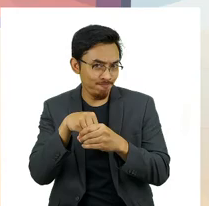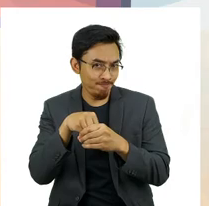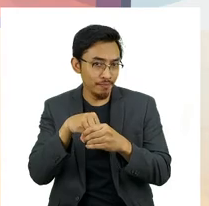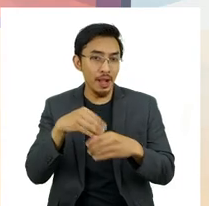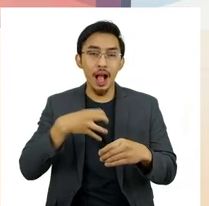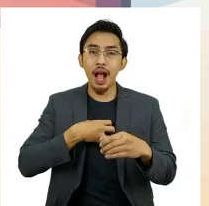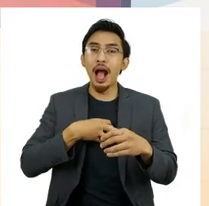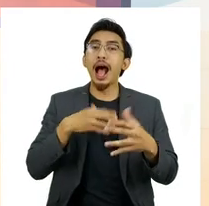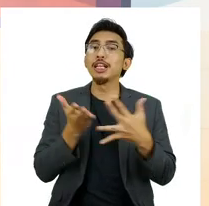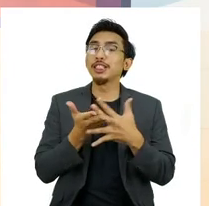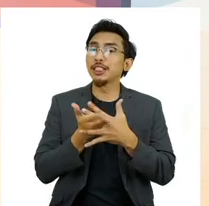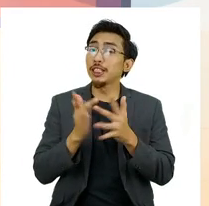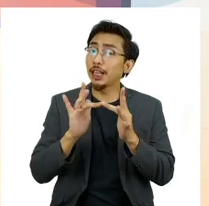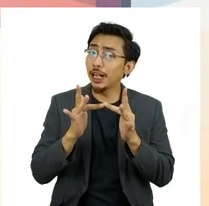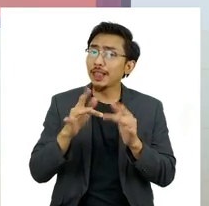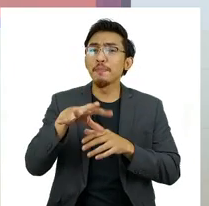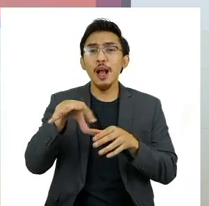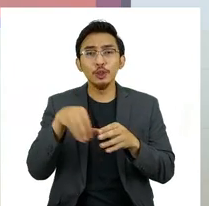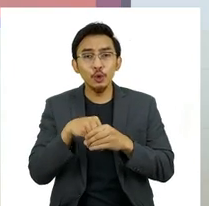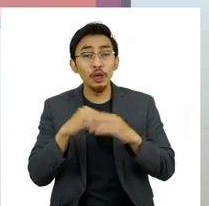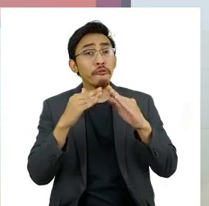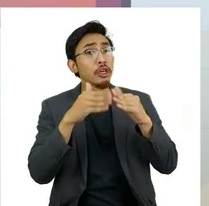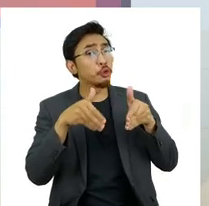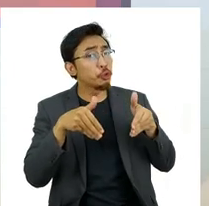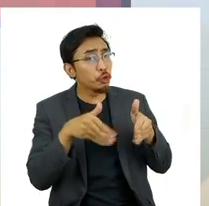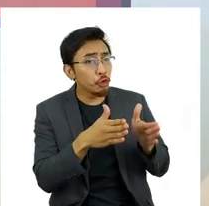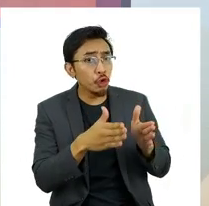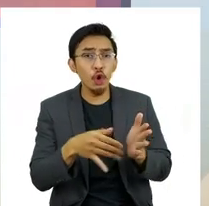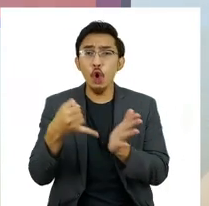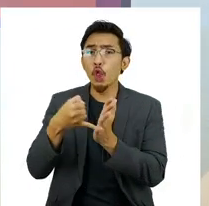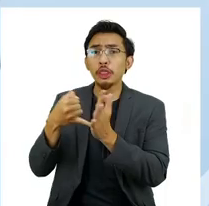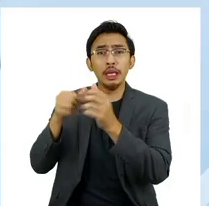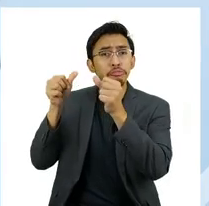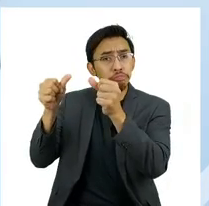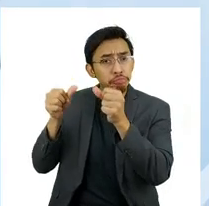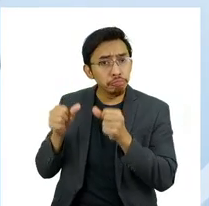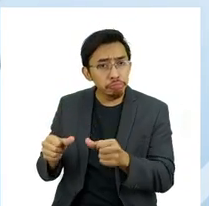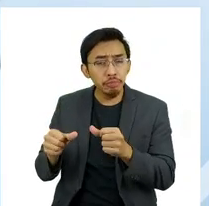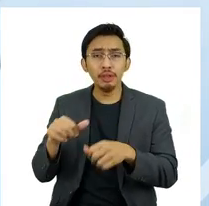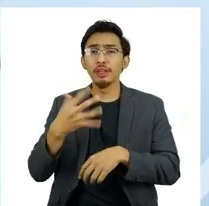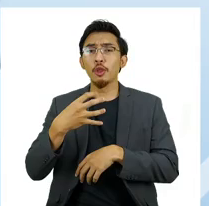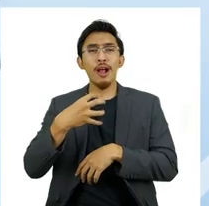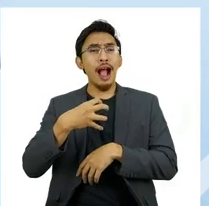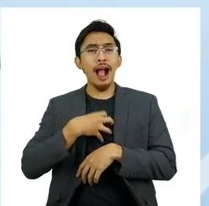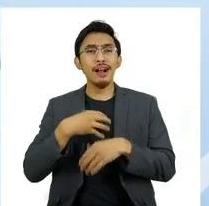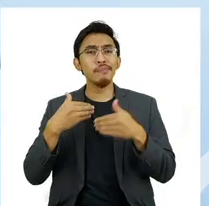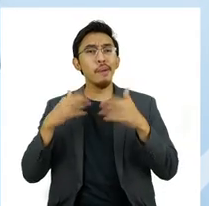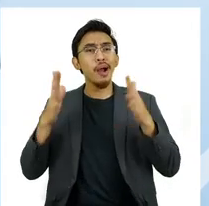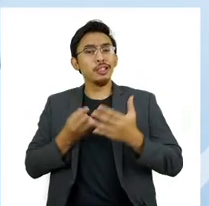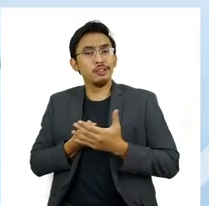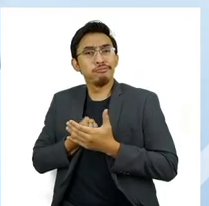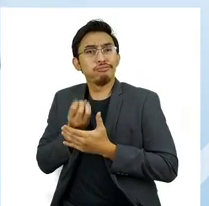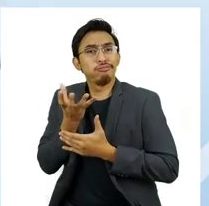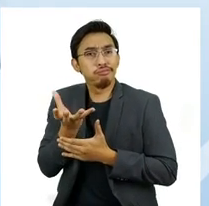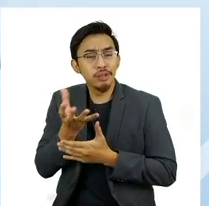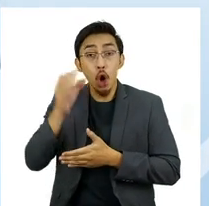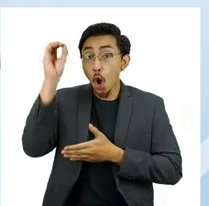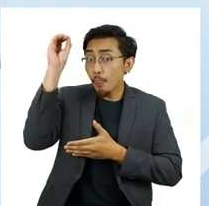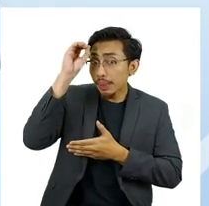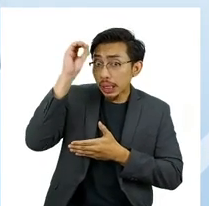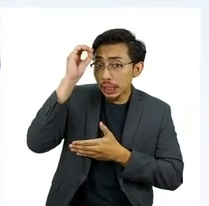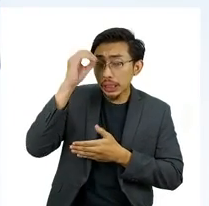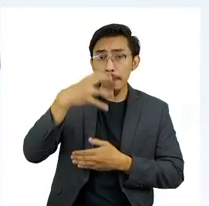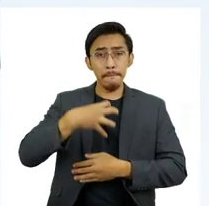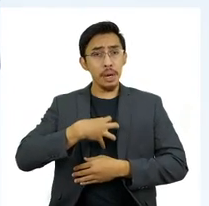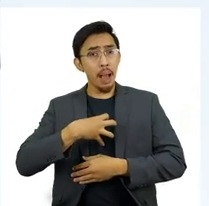untuk mengakses internet yang termasuk penyediaan infrastruktur dan konten, juga hak untuk bebas berekspresi, yaitu menyatakan opini